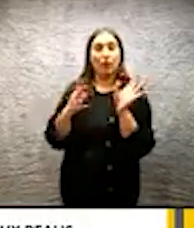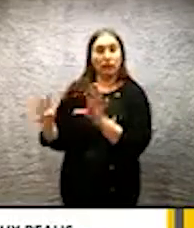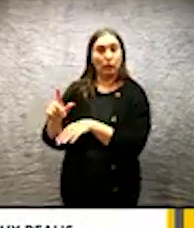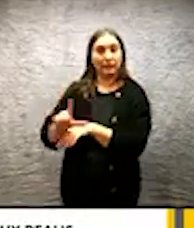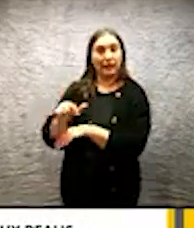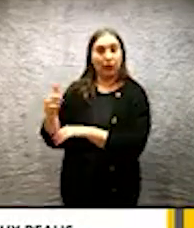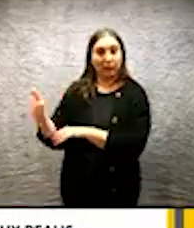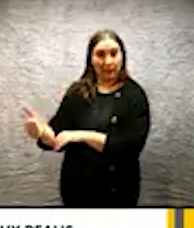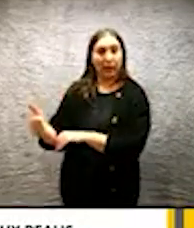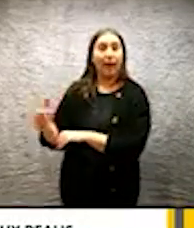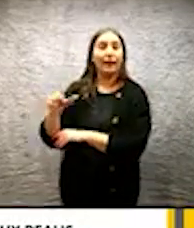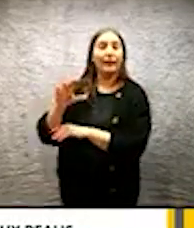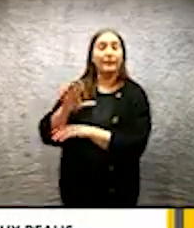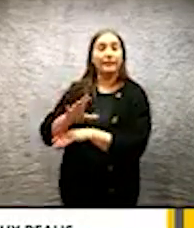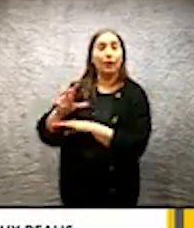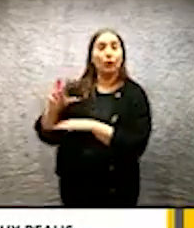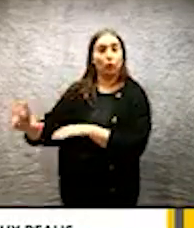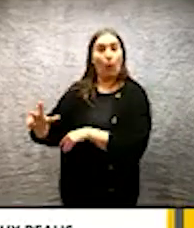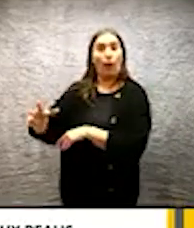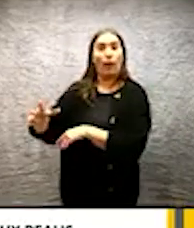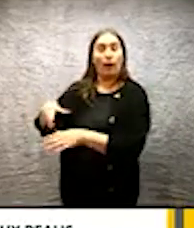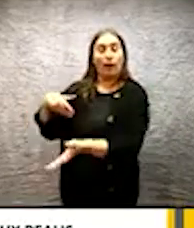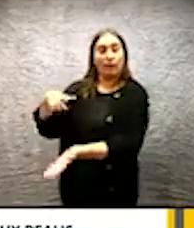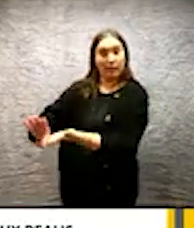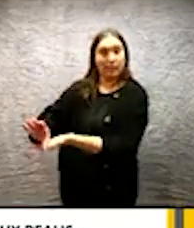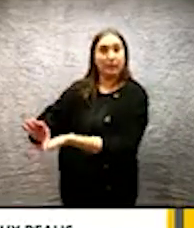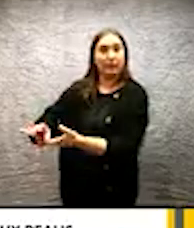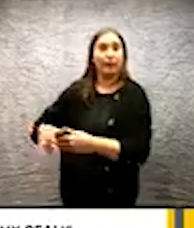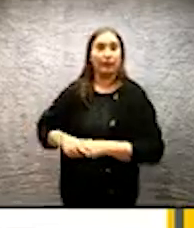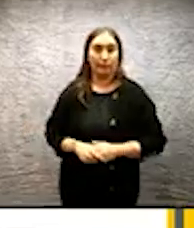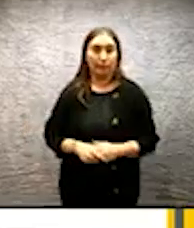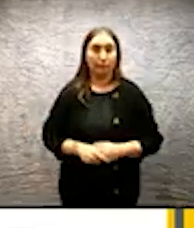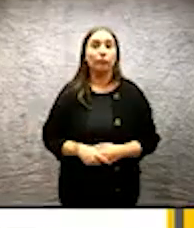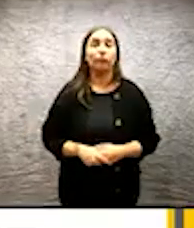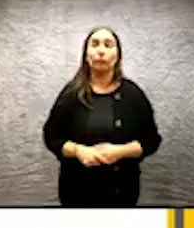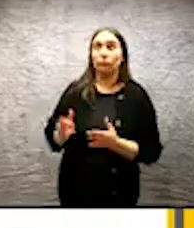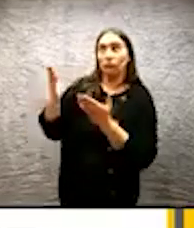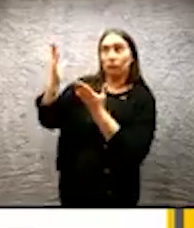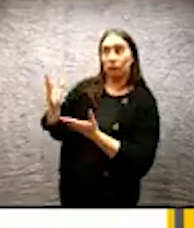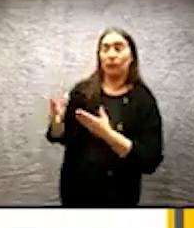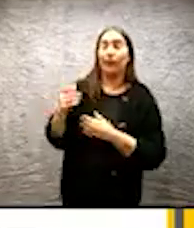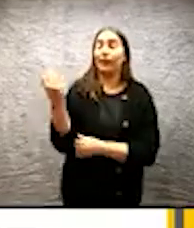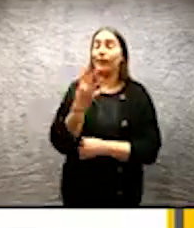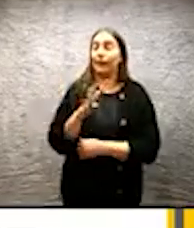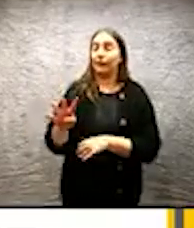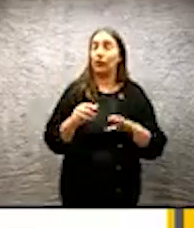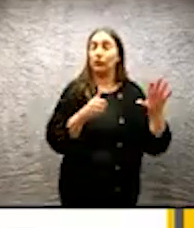202 151,53 € en investissement, avec des dépenses de fonctionnement qui s'établissent à